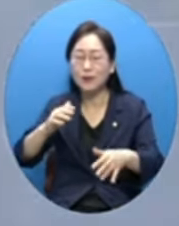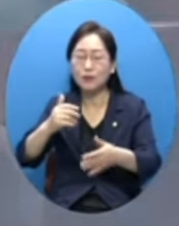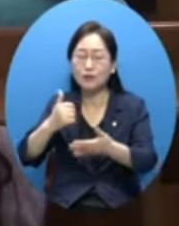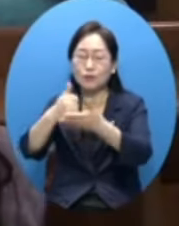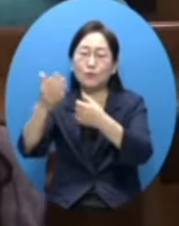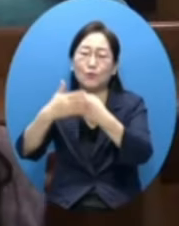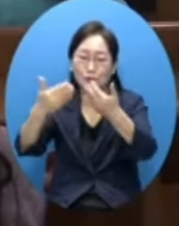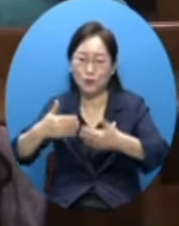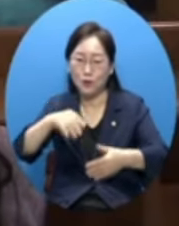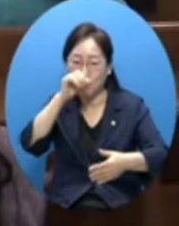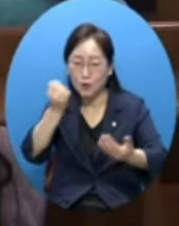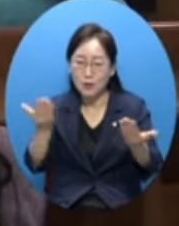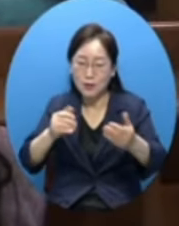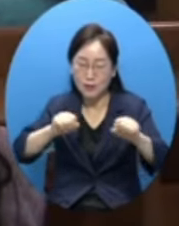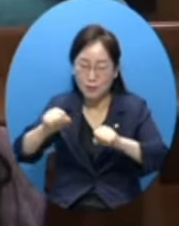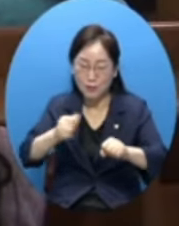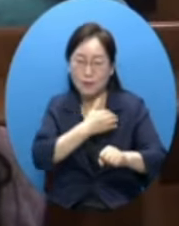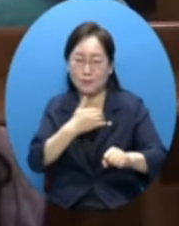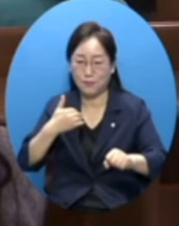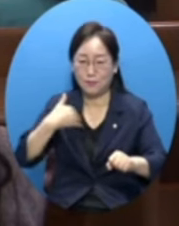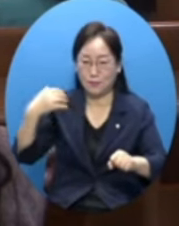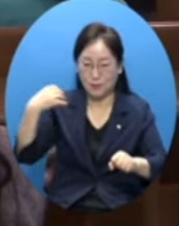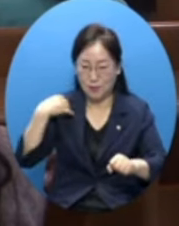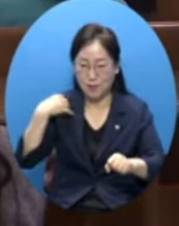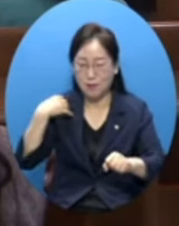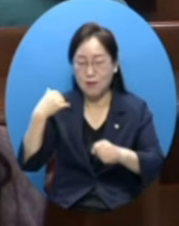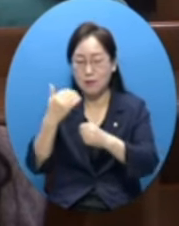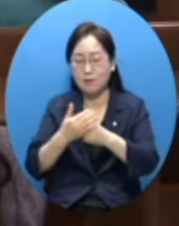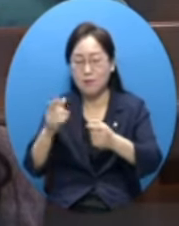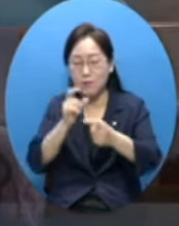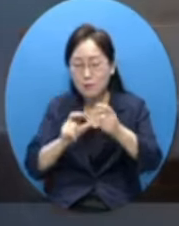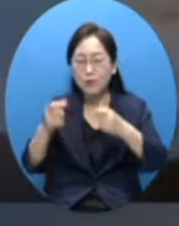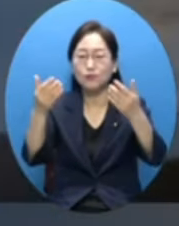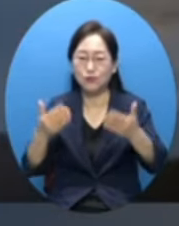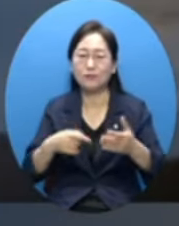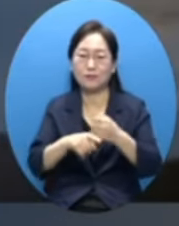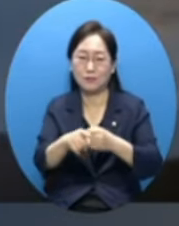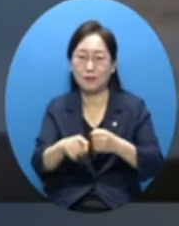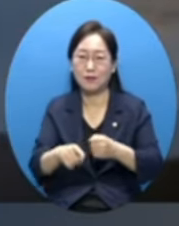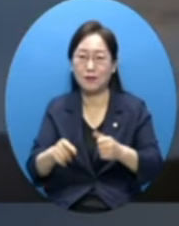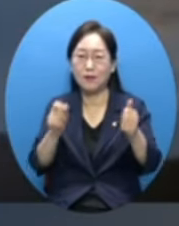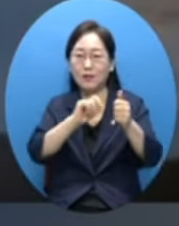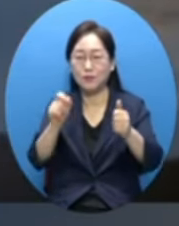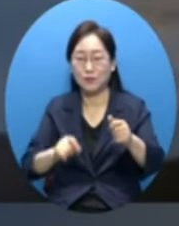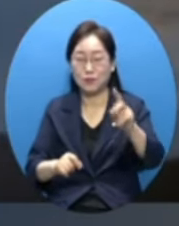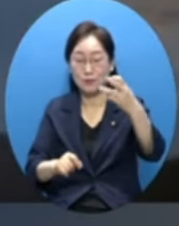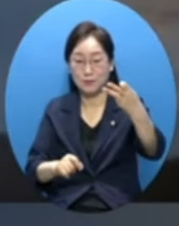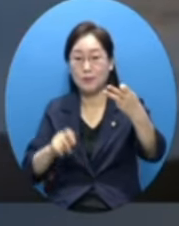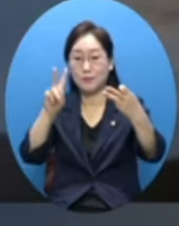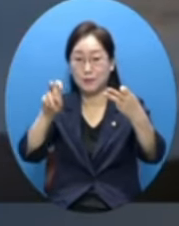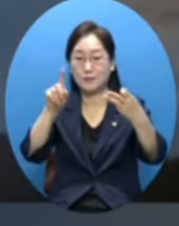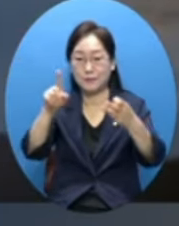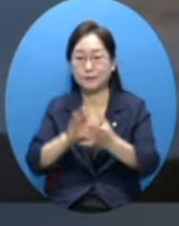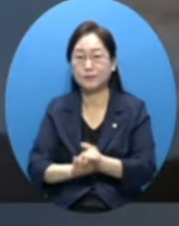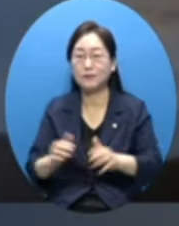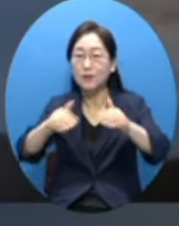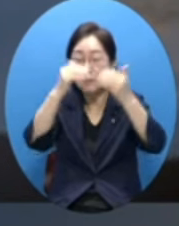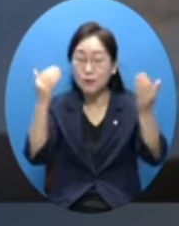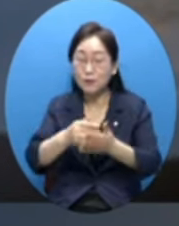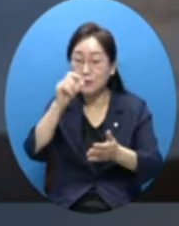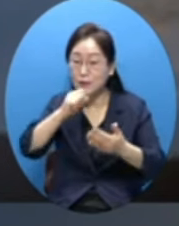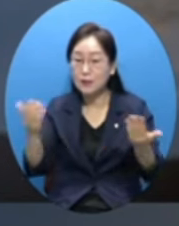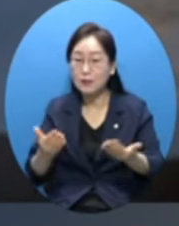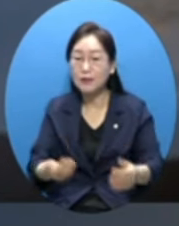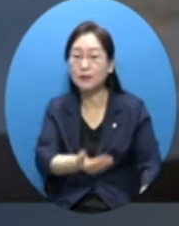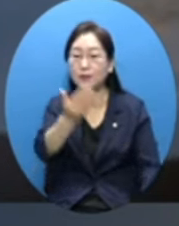감당할 수 있도록 은혜의 은혜를 더해 주시는 것입니다 아멘 히브리서 13장 21절을 말씀합니다 모든 선한